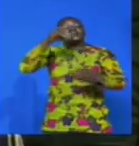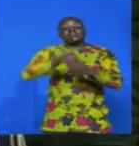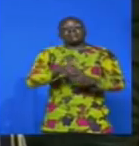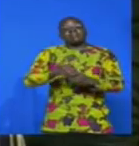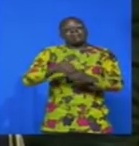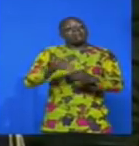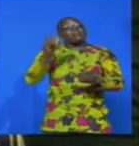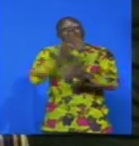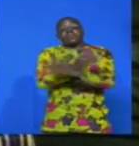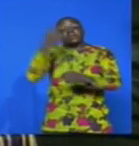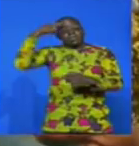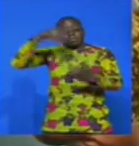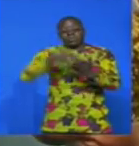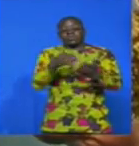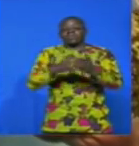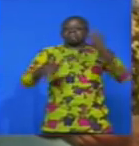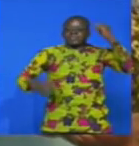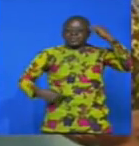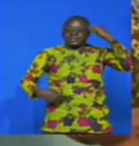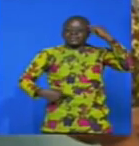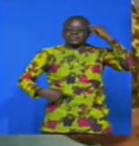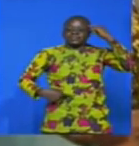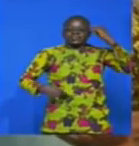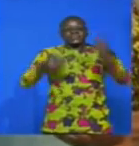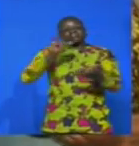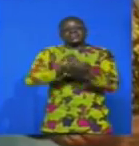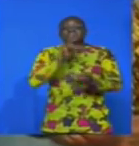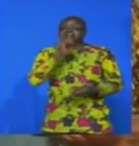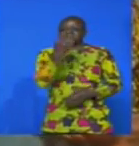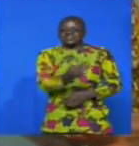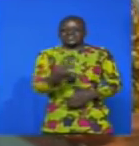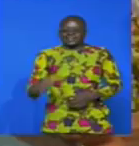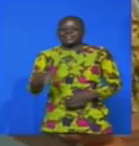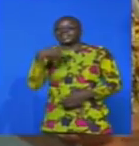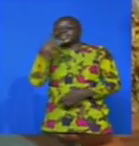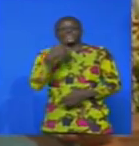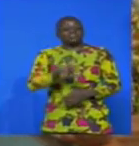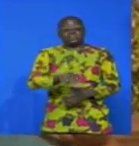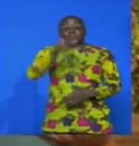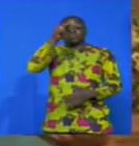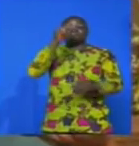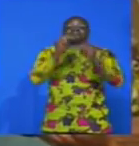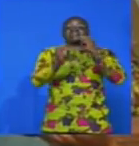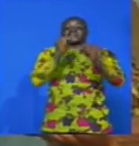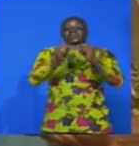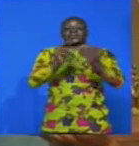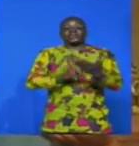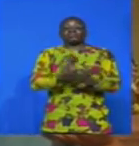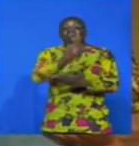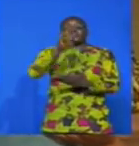contre les maladies virales. C'est un matériel qui est de haut niveau, qui est utilisable au